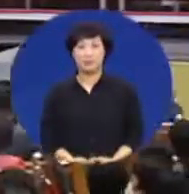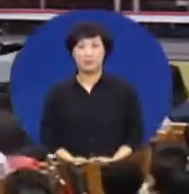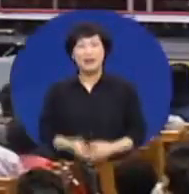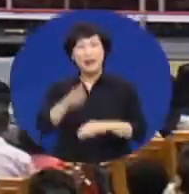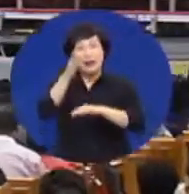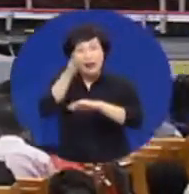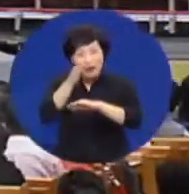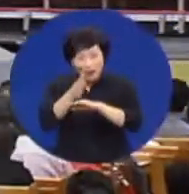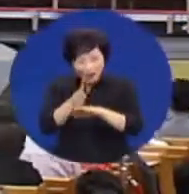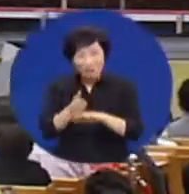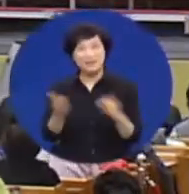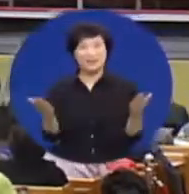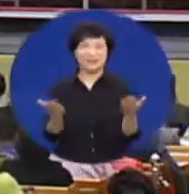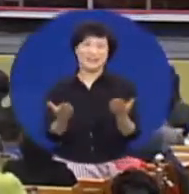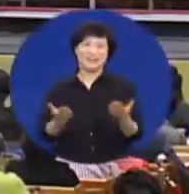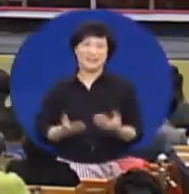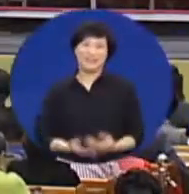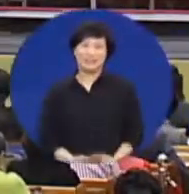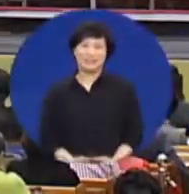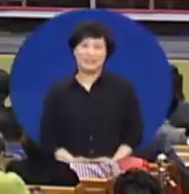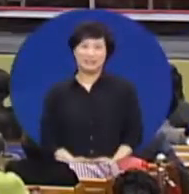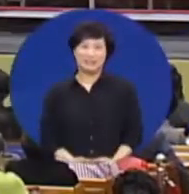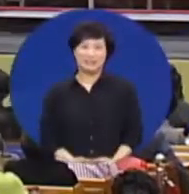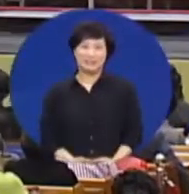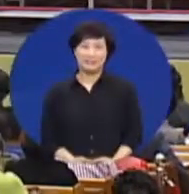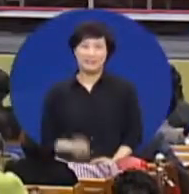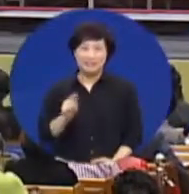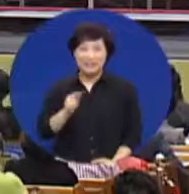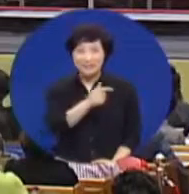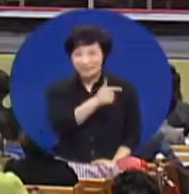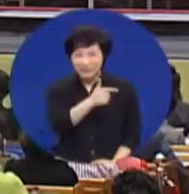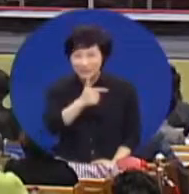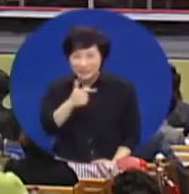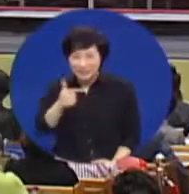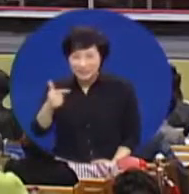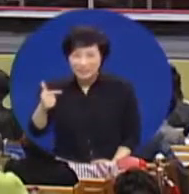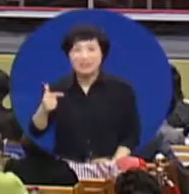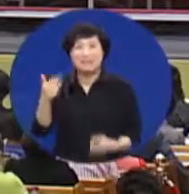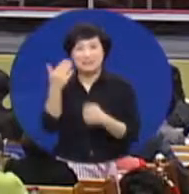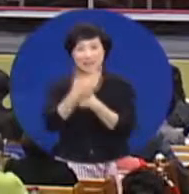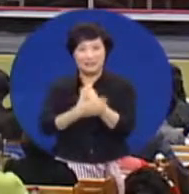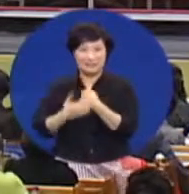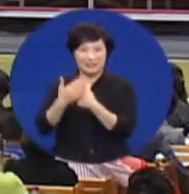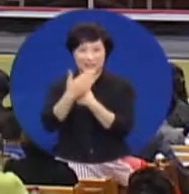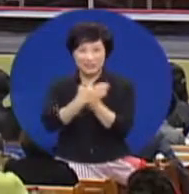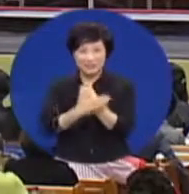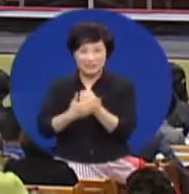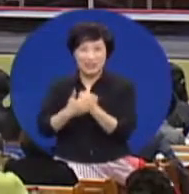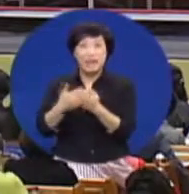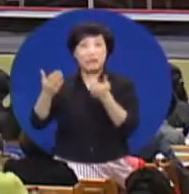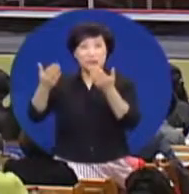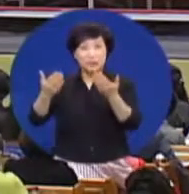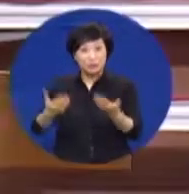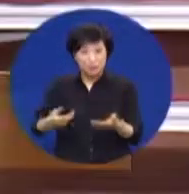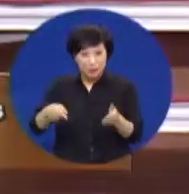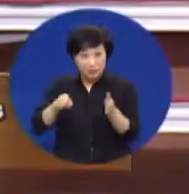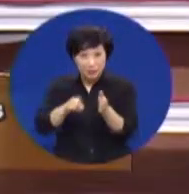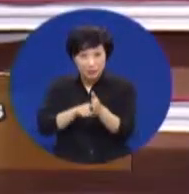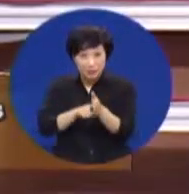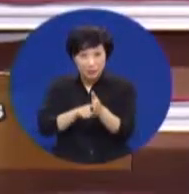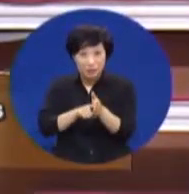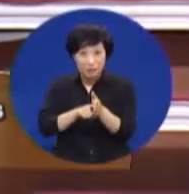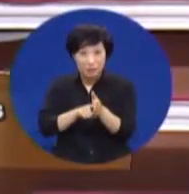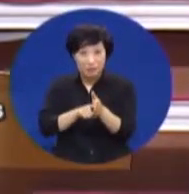너무너무 감사하죠. 이런 큰 은혜를 베푸시려고